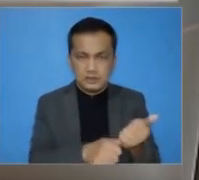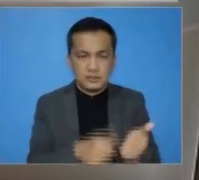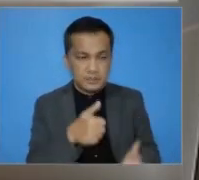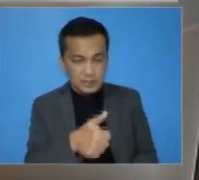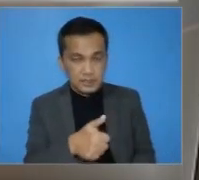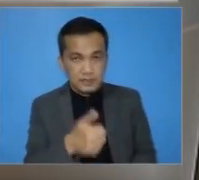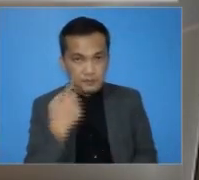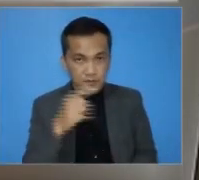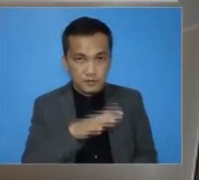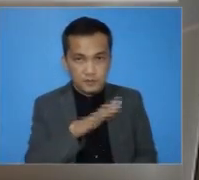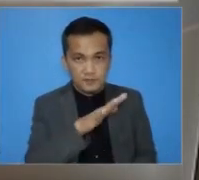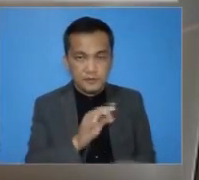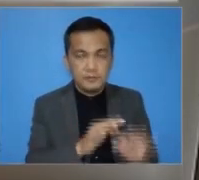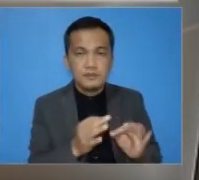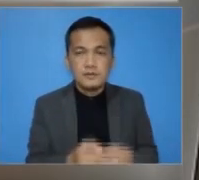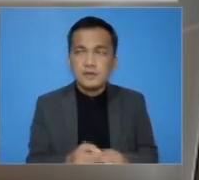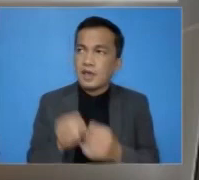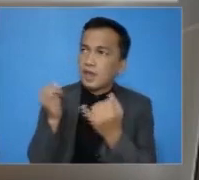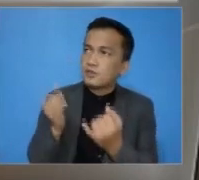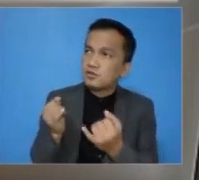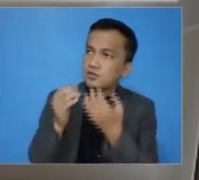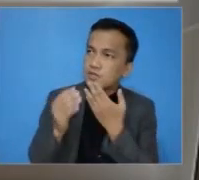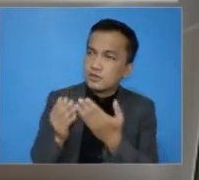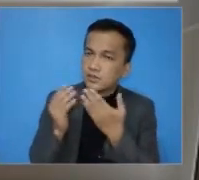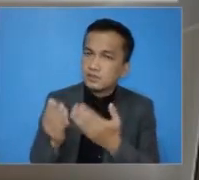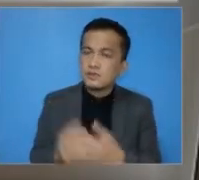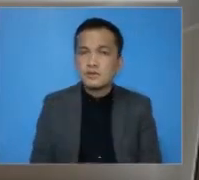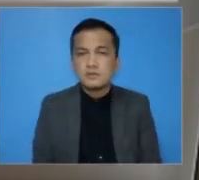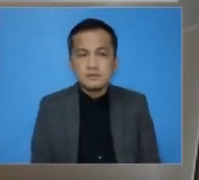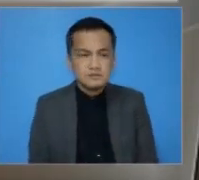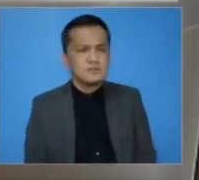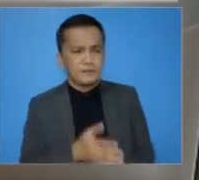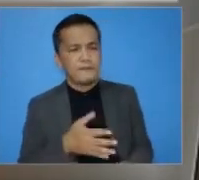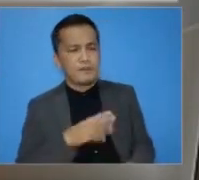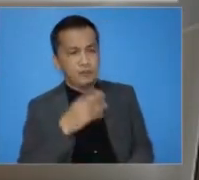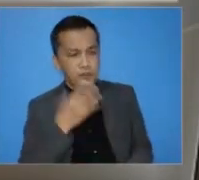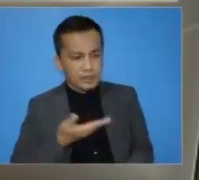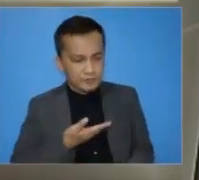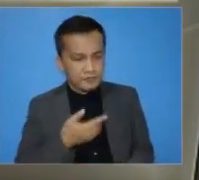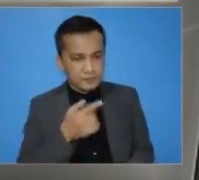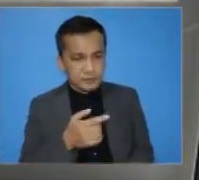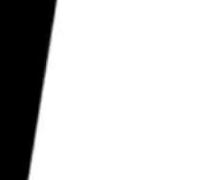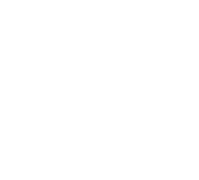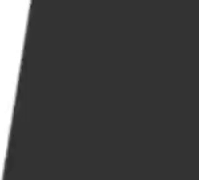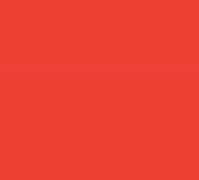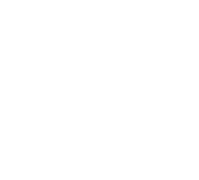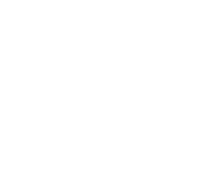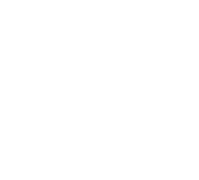Idol, thank you. Maraming salamat. Walang anuman po. Sa muli, nakikiramay po kami, sir.